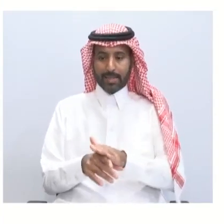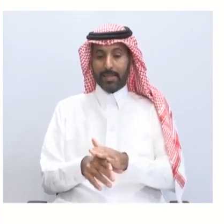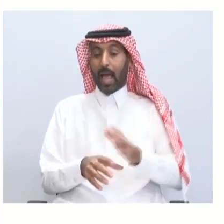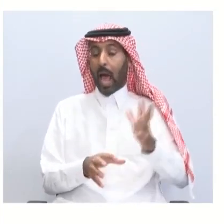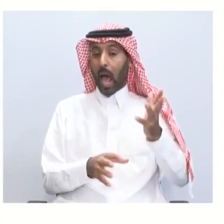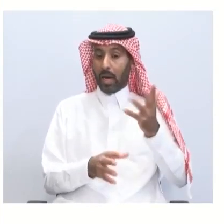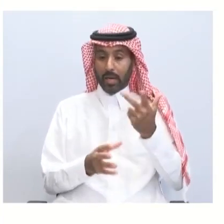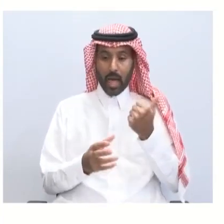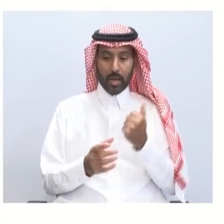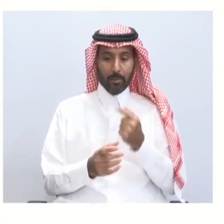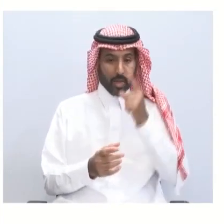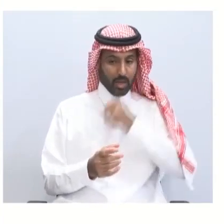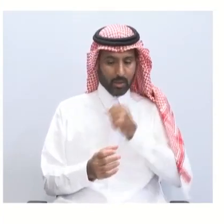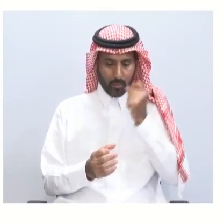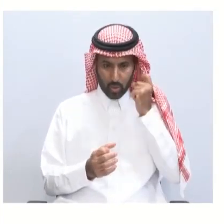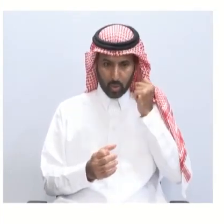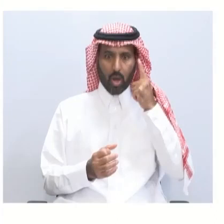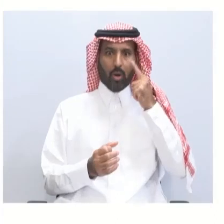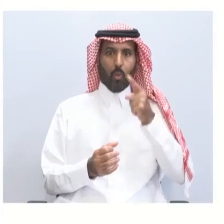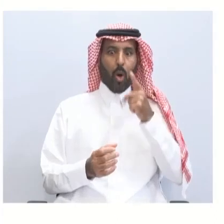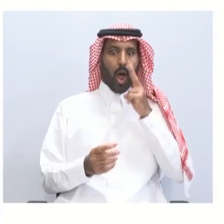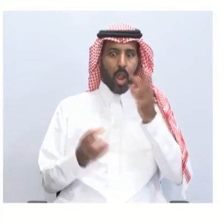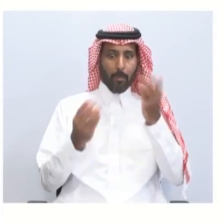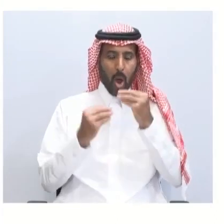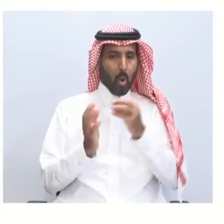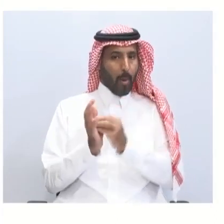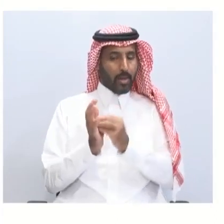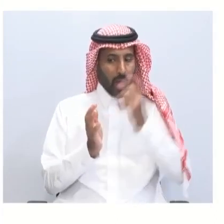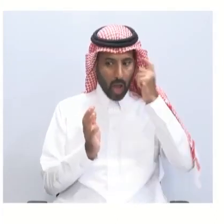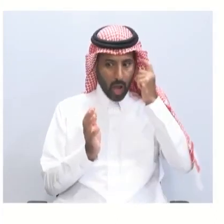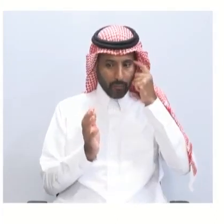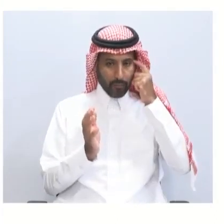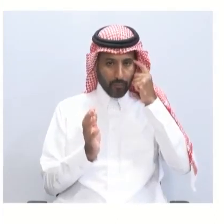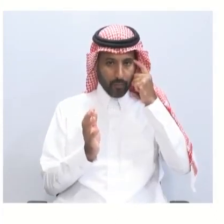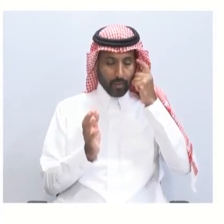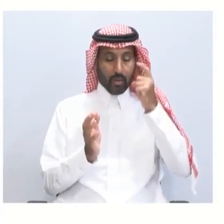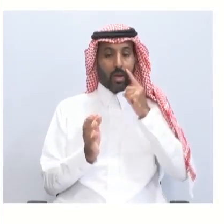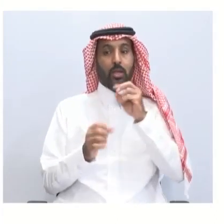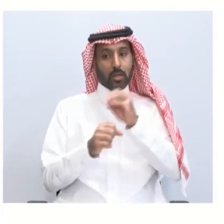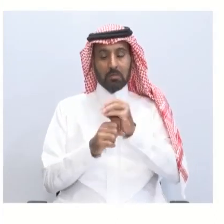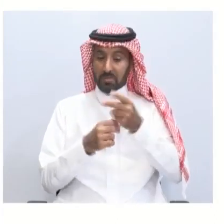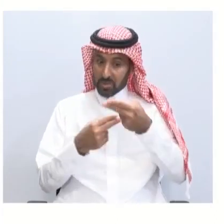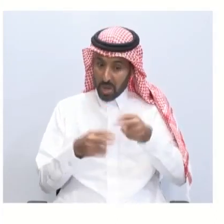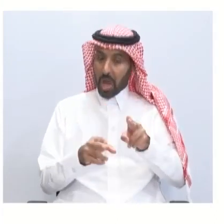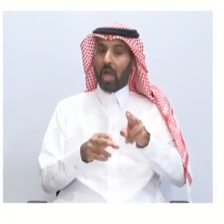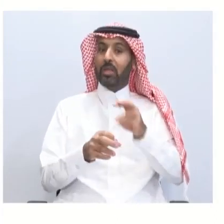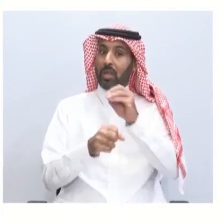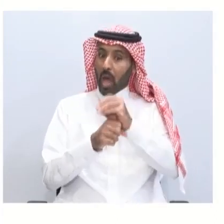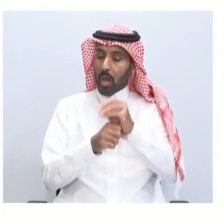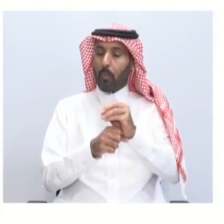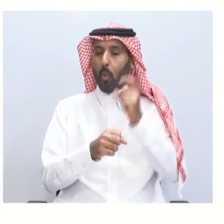الرقمي يجب ان يكون واعيا للمعلومات التي يفصح عنها وان